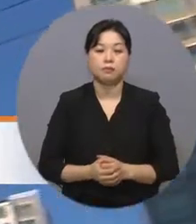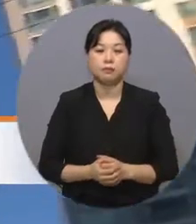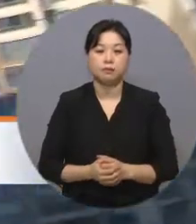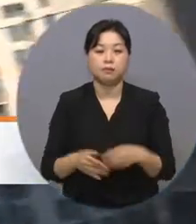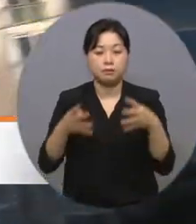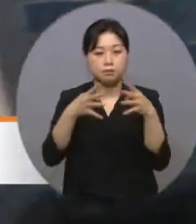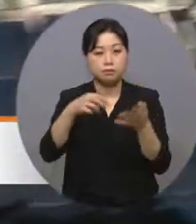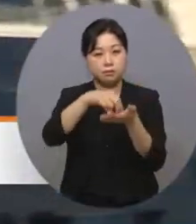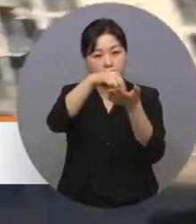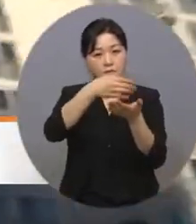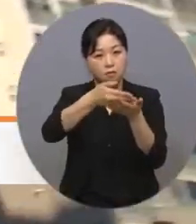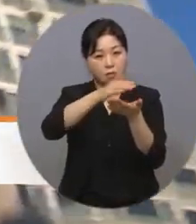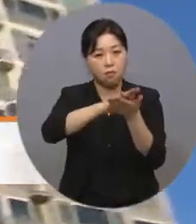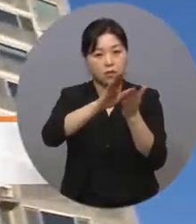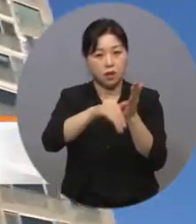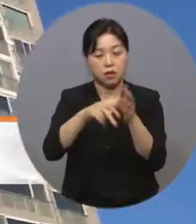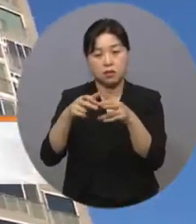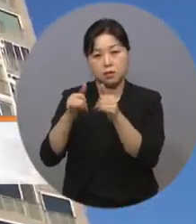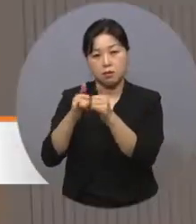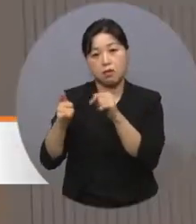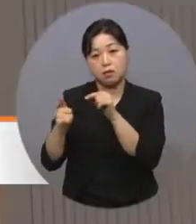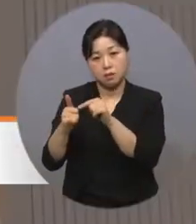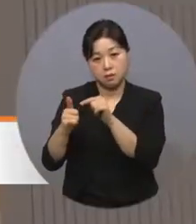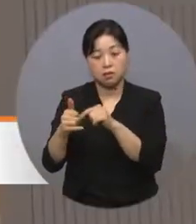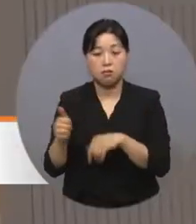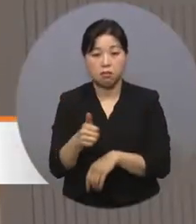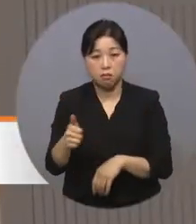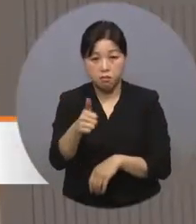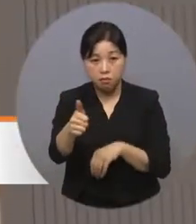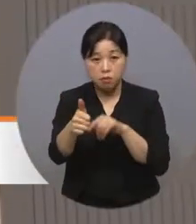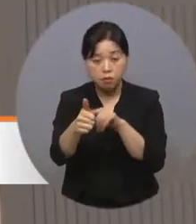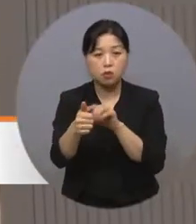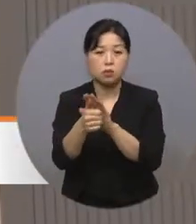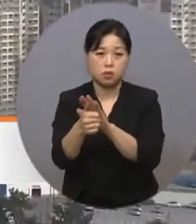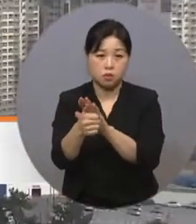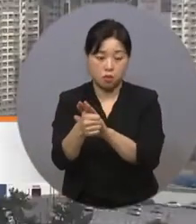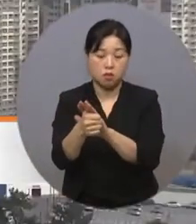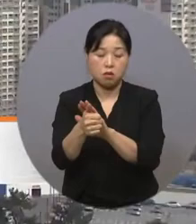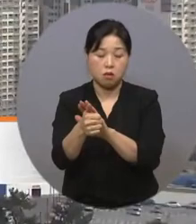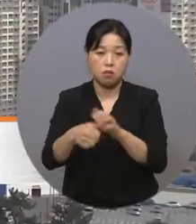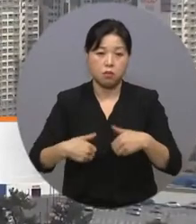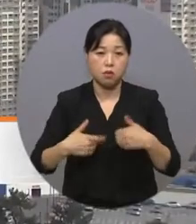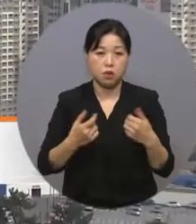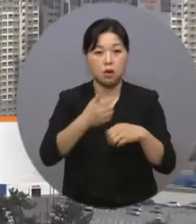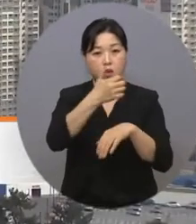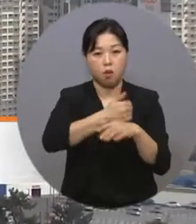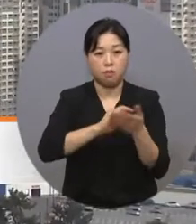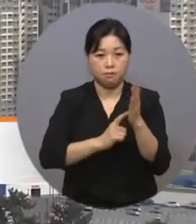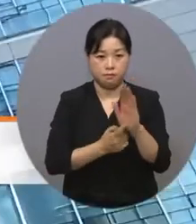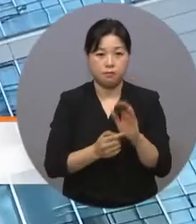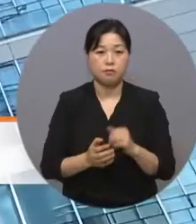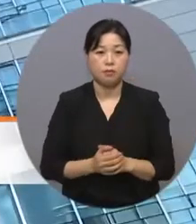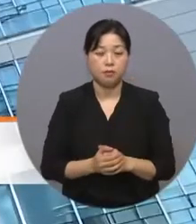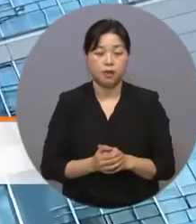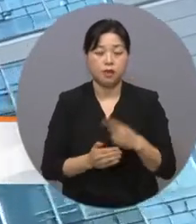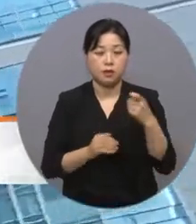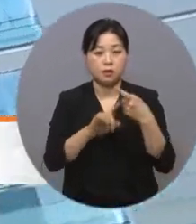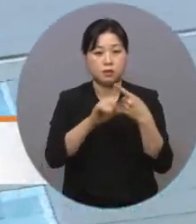아파트 승강기 공사 시 장애인에게 이동 편의를 제공해야 한다는 판단이 나왔습니다. 지난